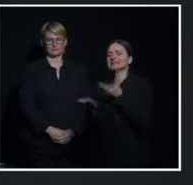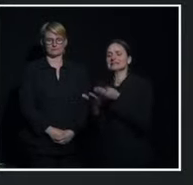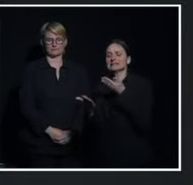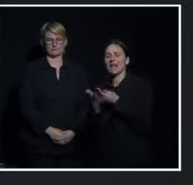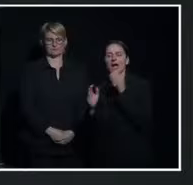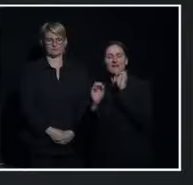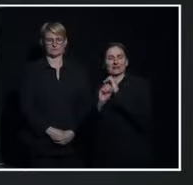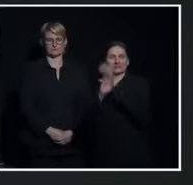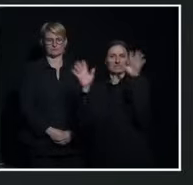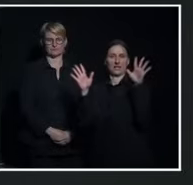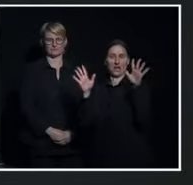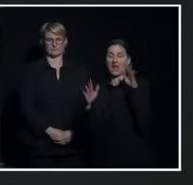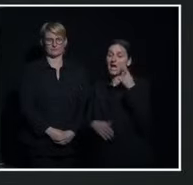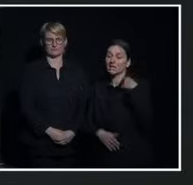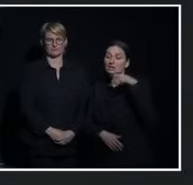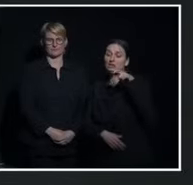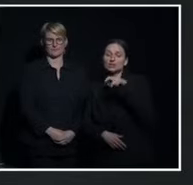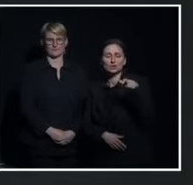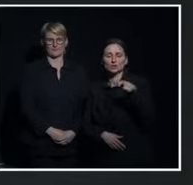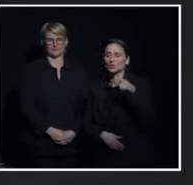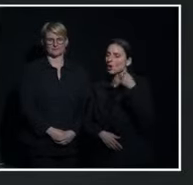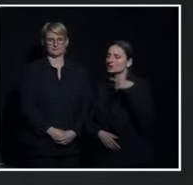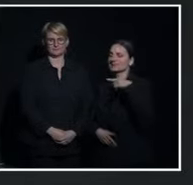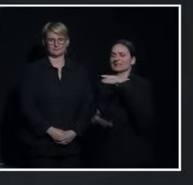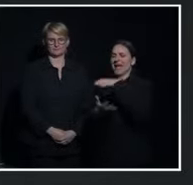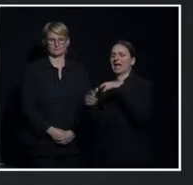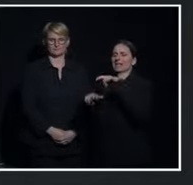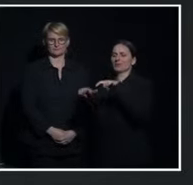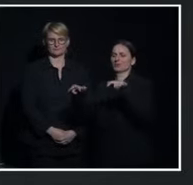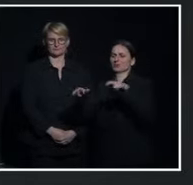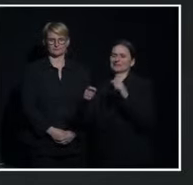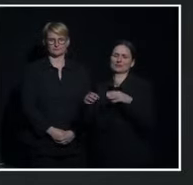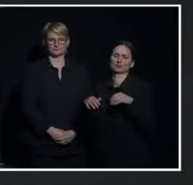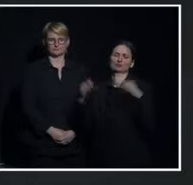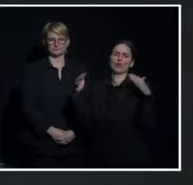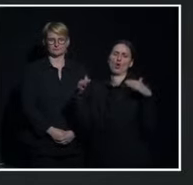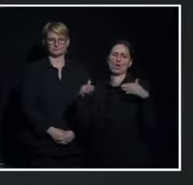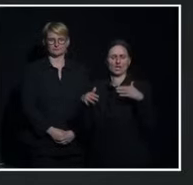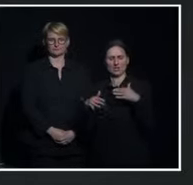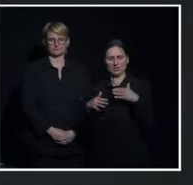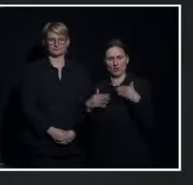anzusehen, dass Zigeuner und Zigeunermischlinge eine gewisse Scheu vor körperlicher